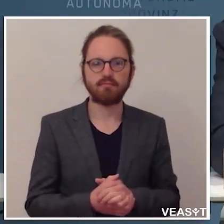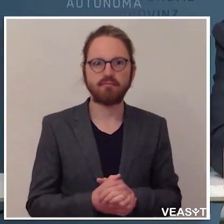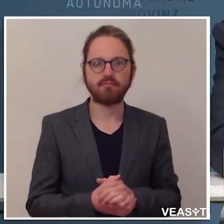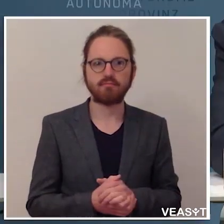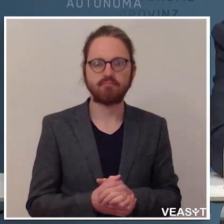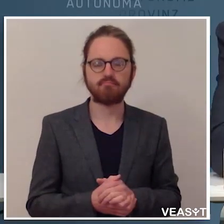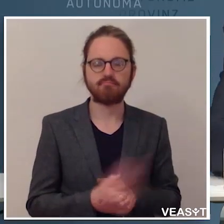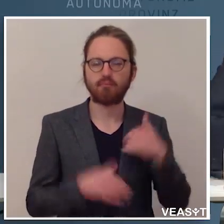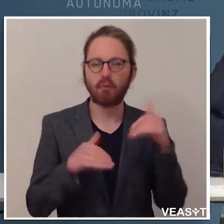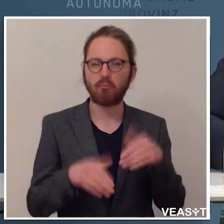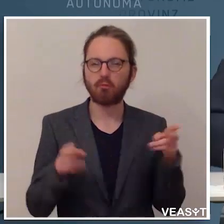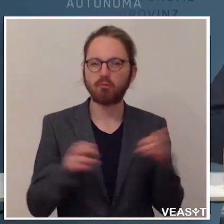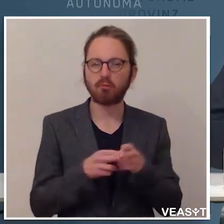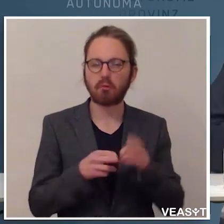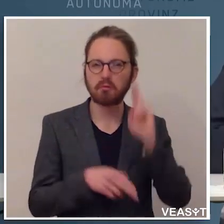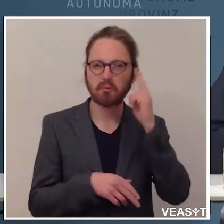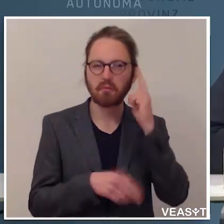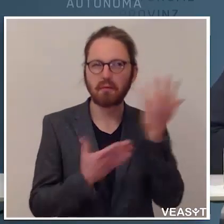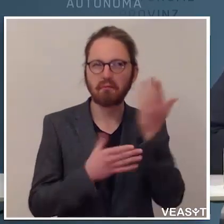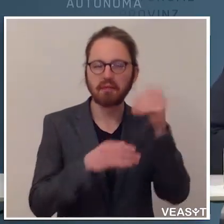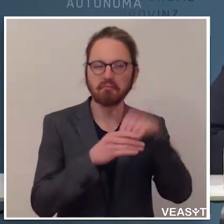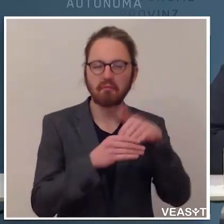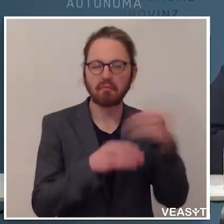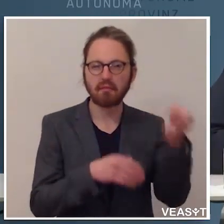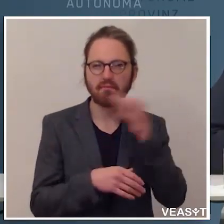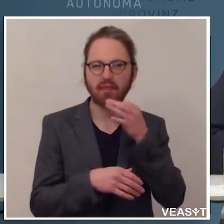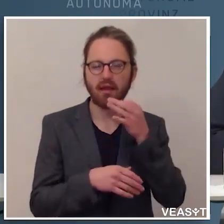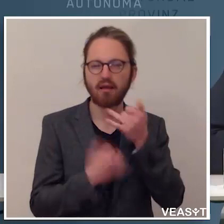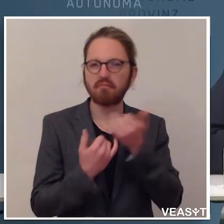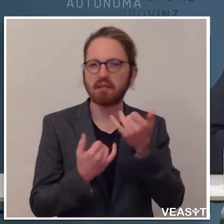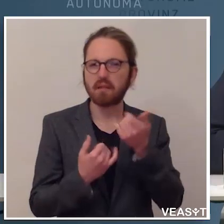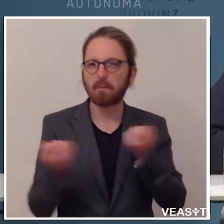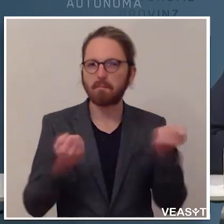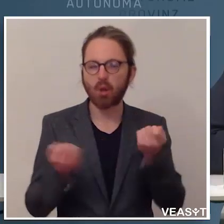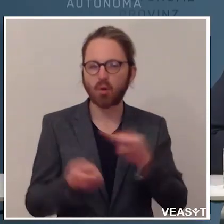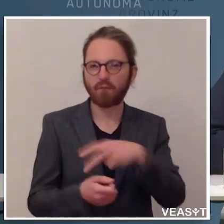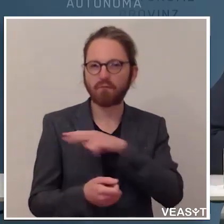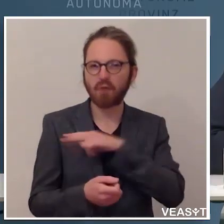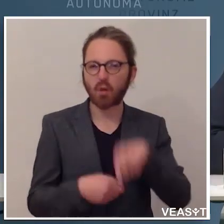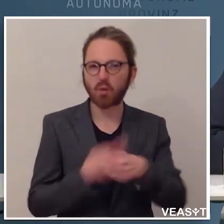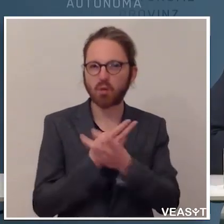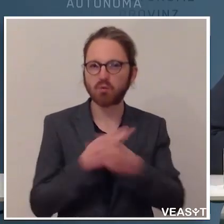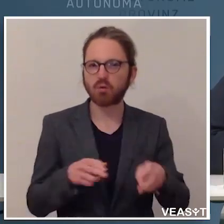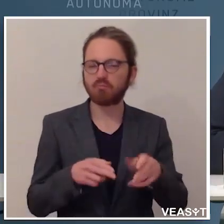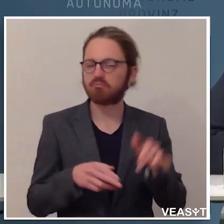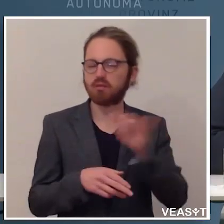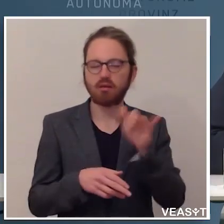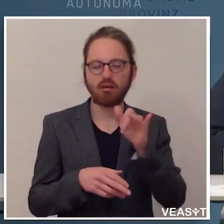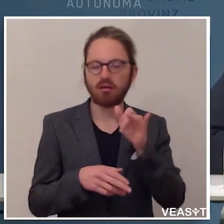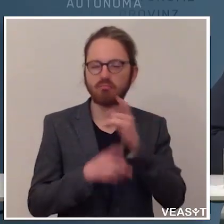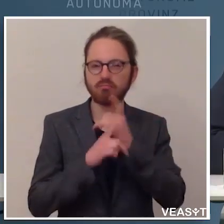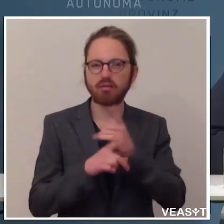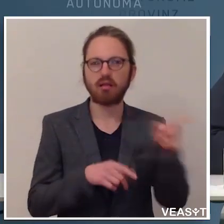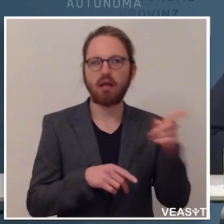Nun ja, ich muss jetzt kurz darüber nachdenken, was der Inhalt dieser Frage ist. Die politische Verantwortung in Südtirol tragen alle